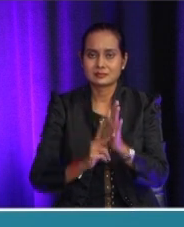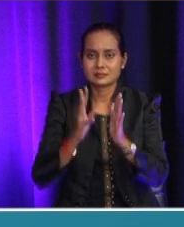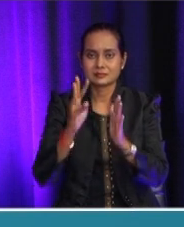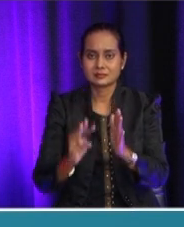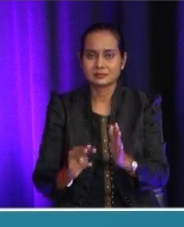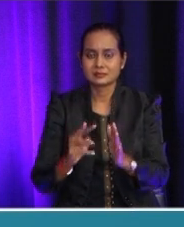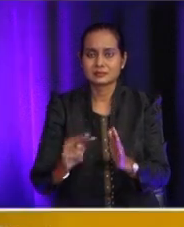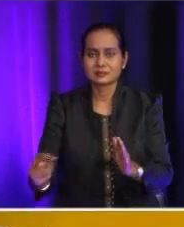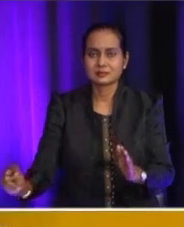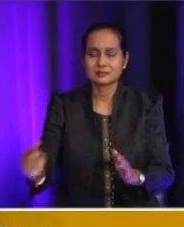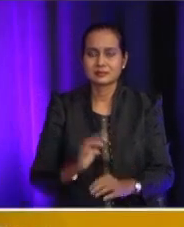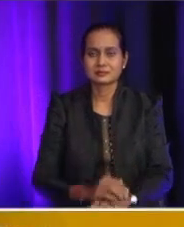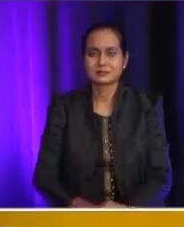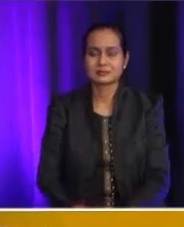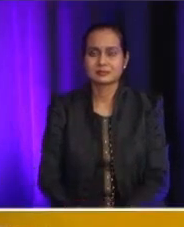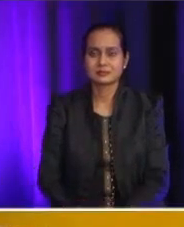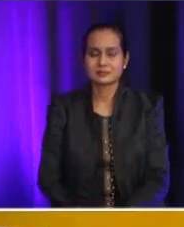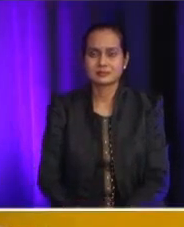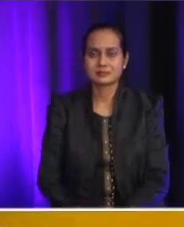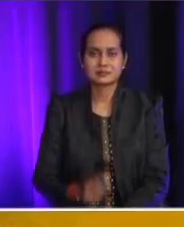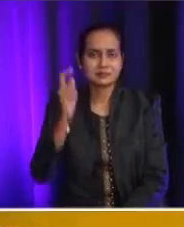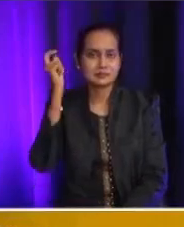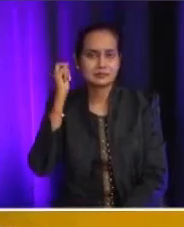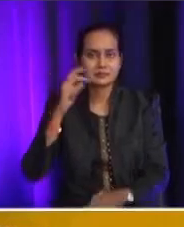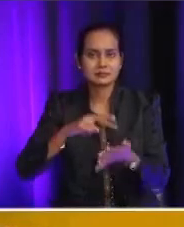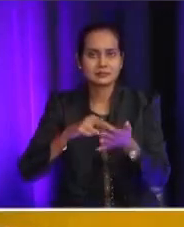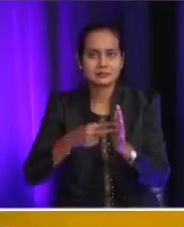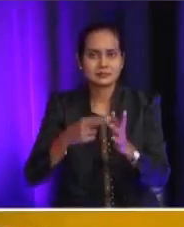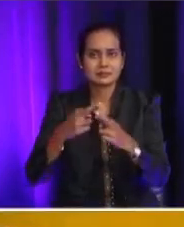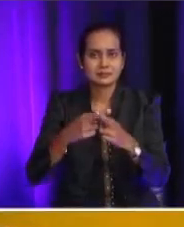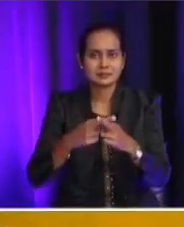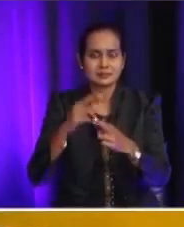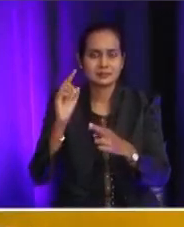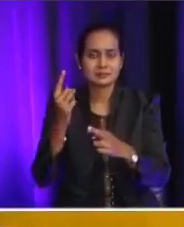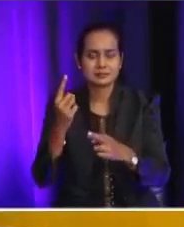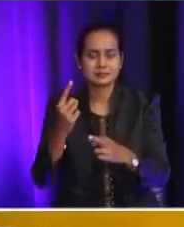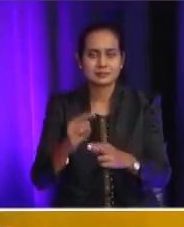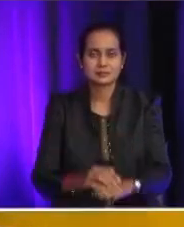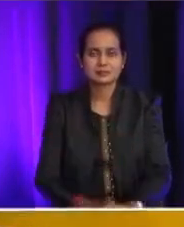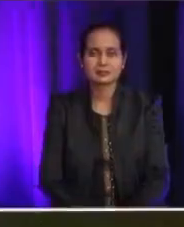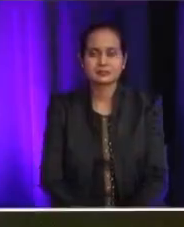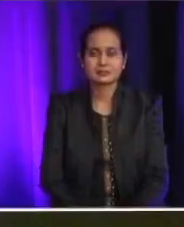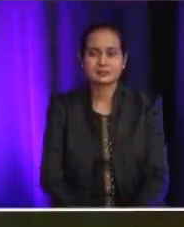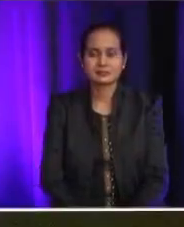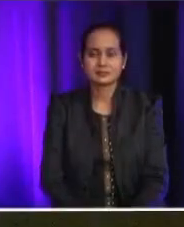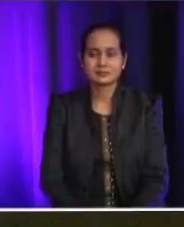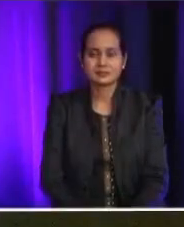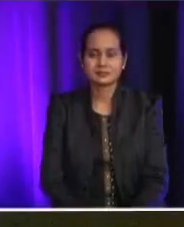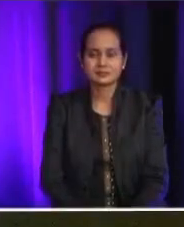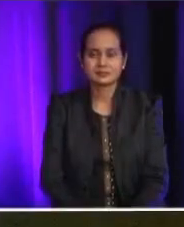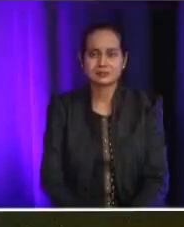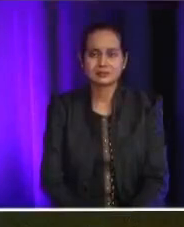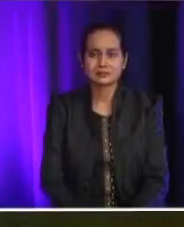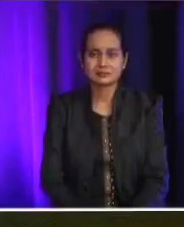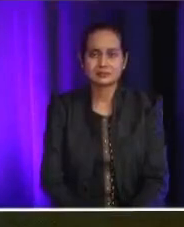Tadi hanya maksud secara, orang kata secara ringkas sahaja. Betul. Okay. Kita tanya murid-murid kita. Okey.